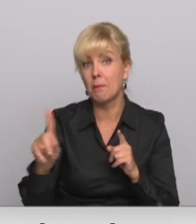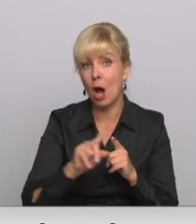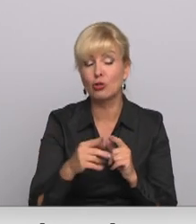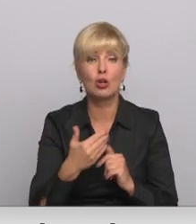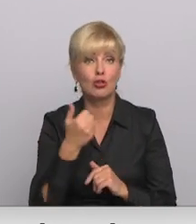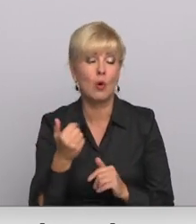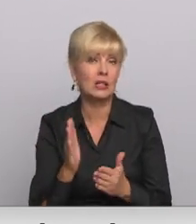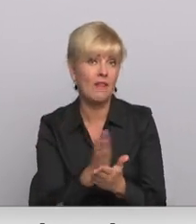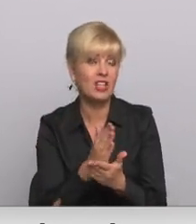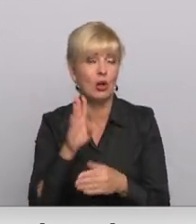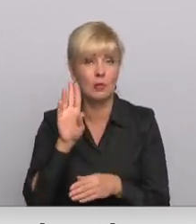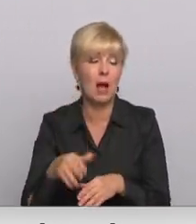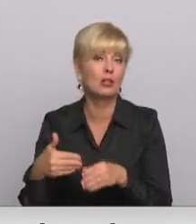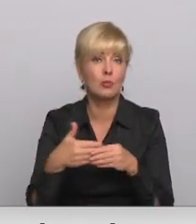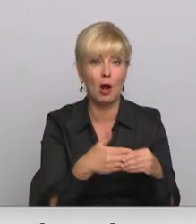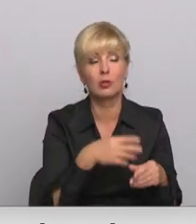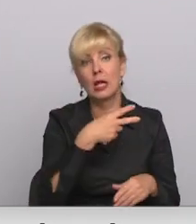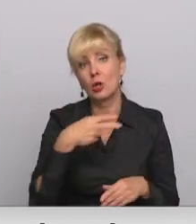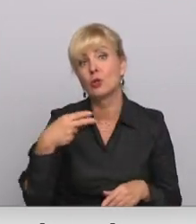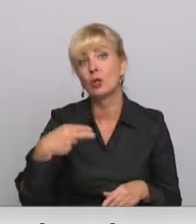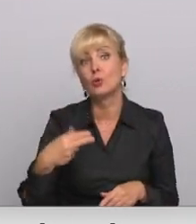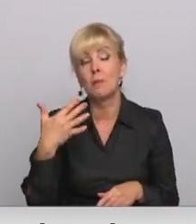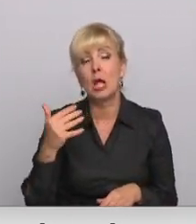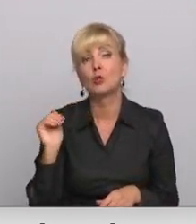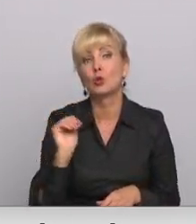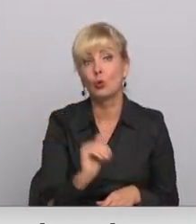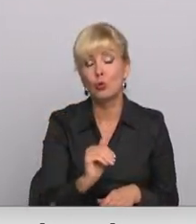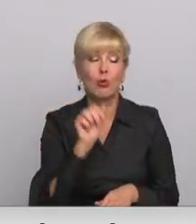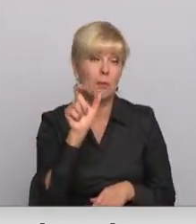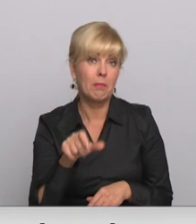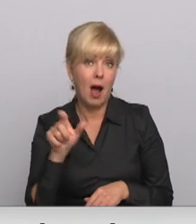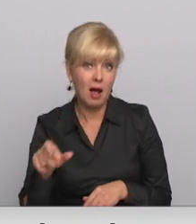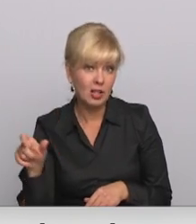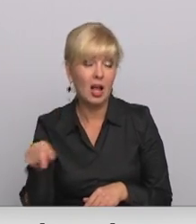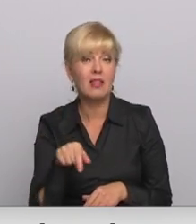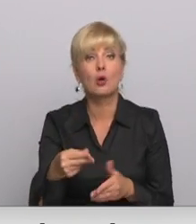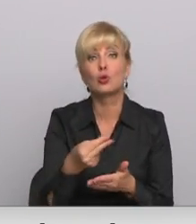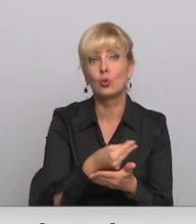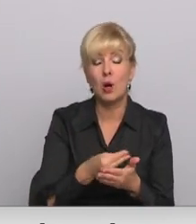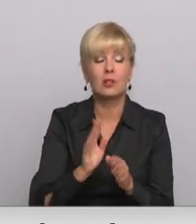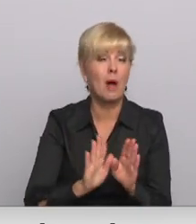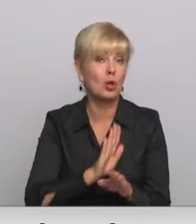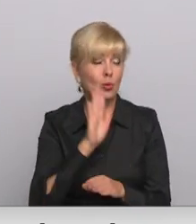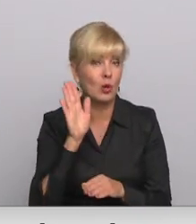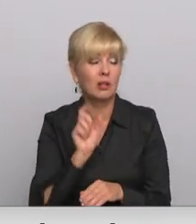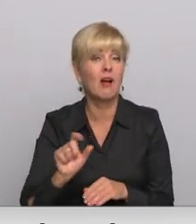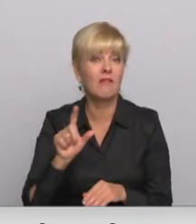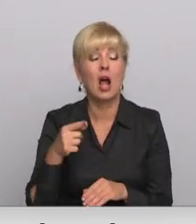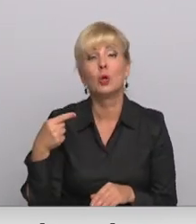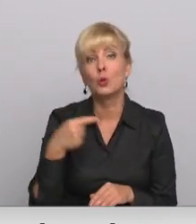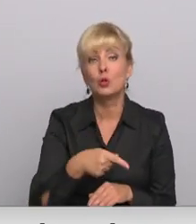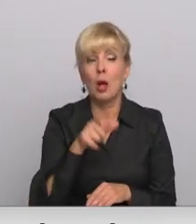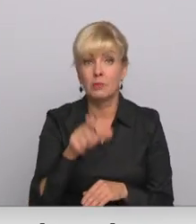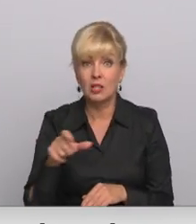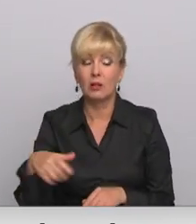šogad vidēji mēnesī pārvadājot 225 tūkstošus pasažieru. Un tas nozīmē, ka šorīt vairākiem tūkstošiem